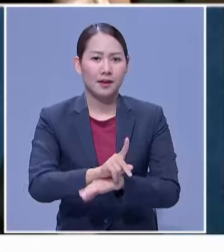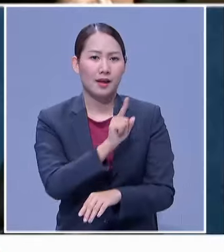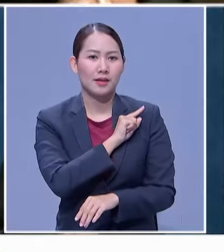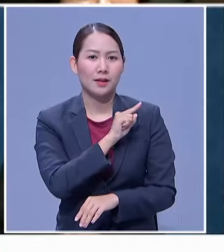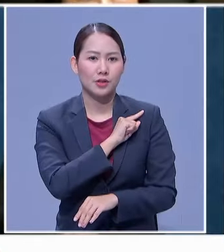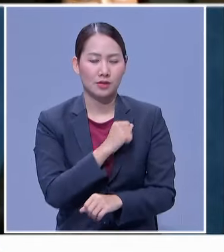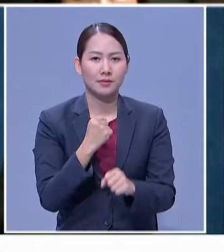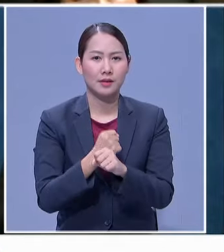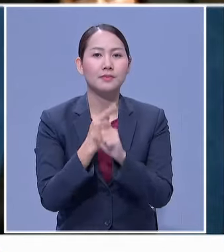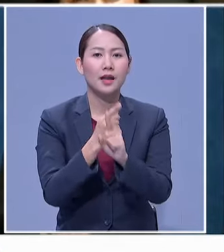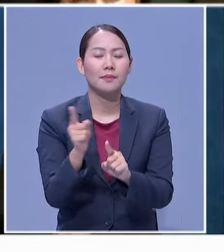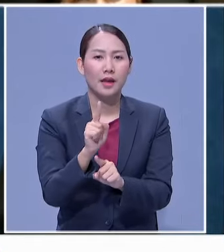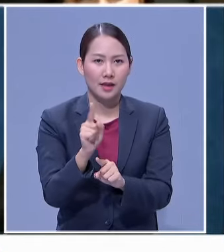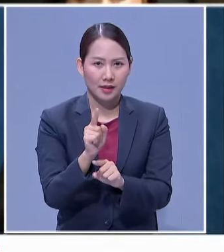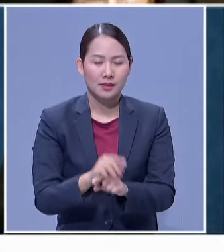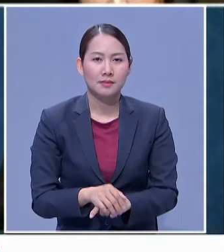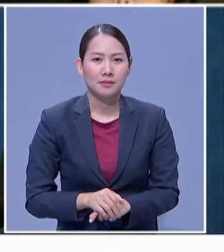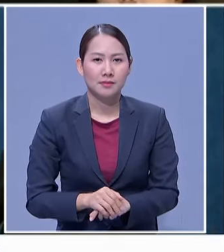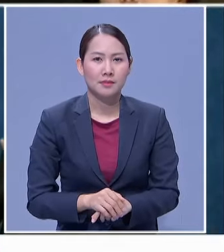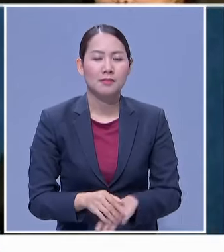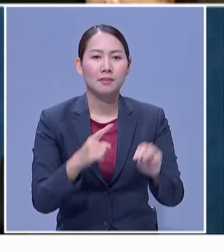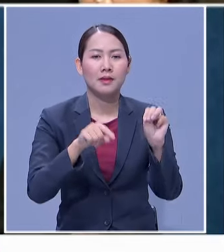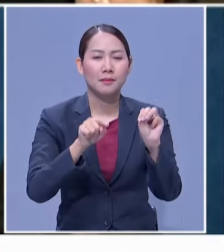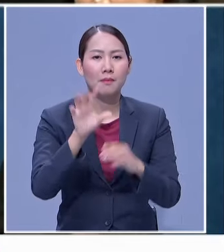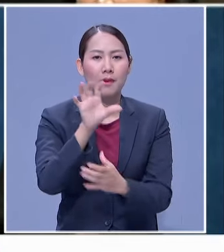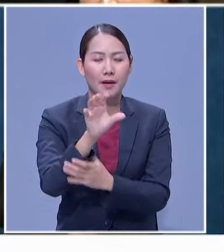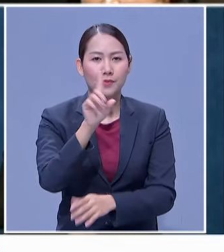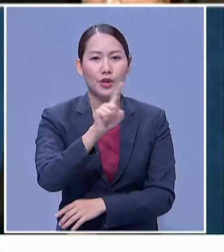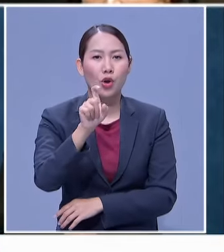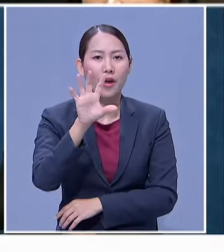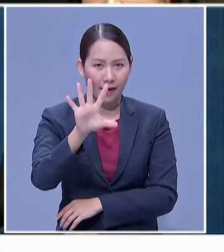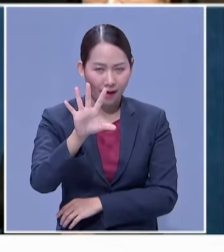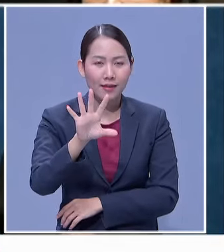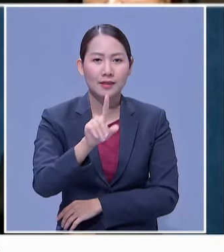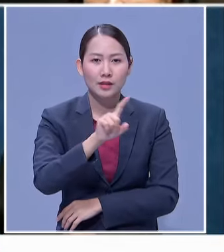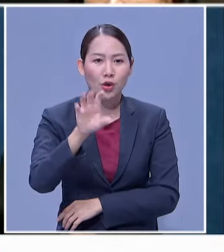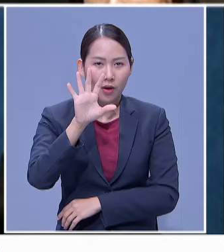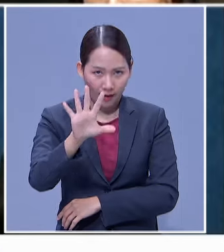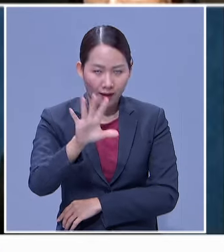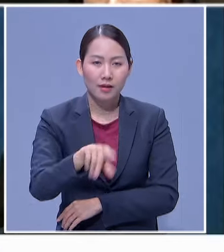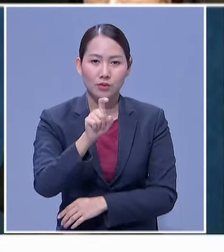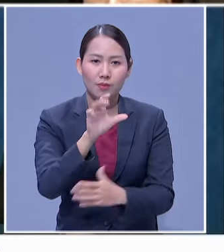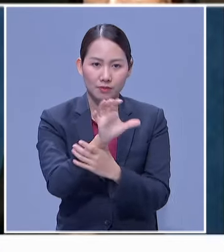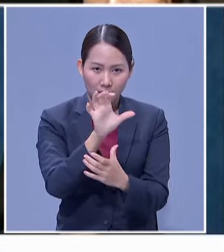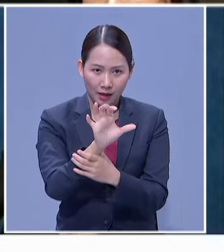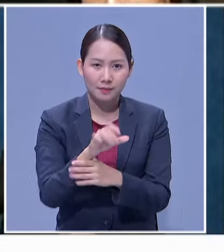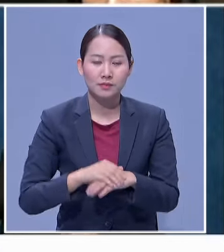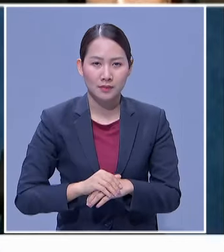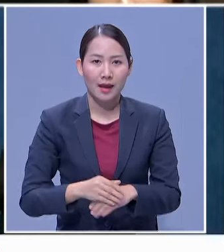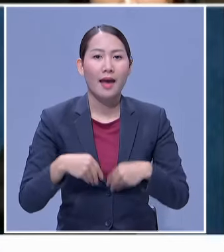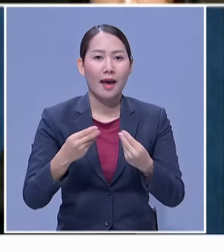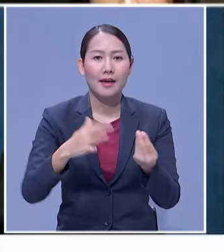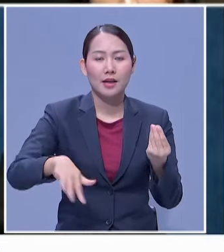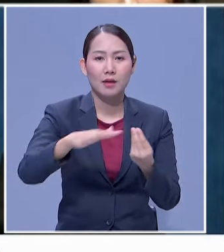บังคับ105ครับทำตามข้อบังคับ 105มีข้อสังเกตต้องให้สภาลงมติก็ลง